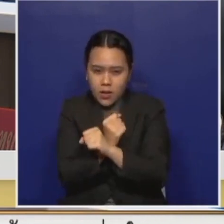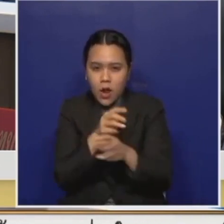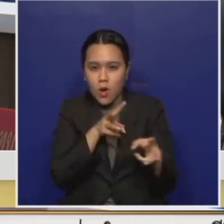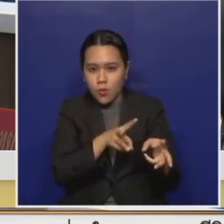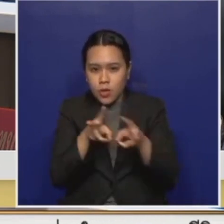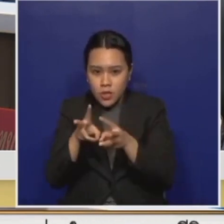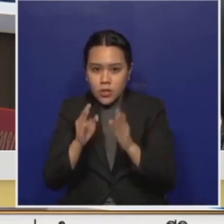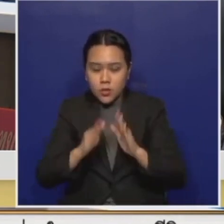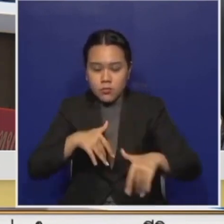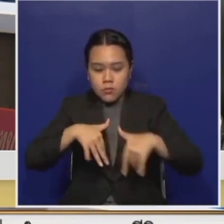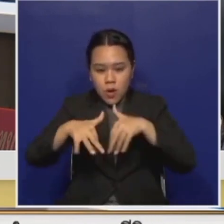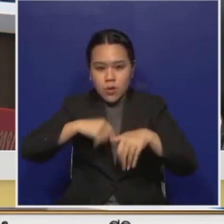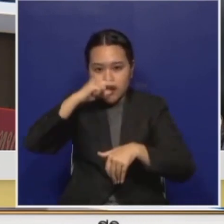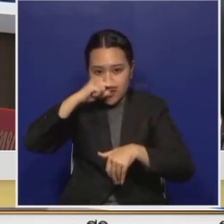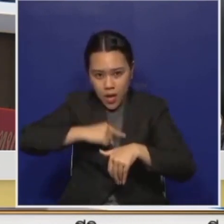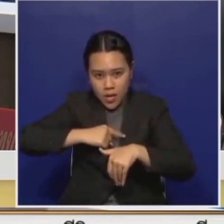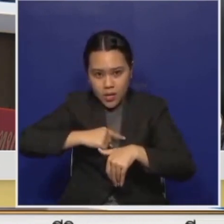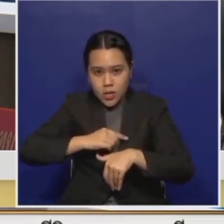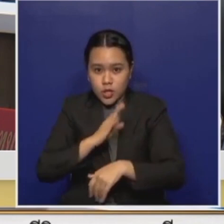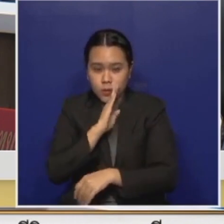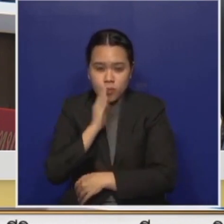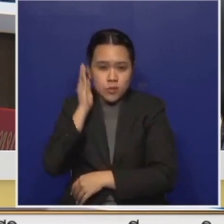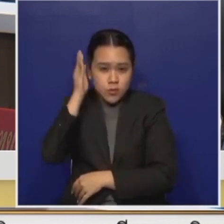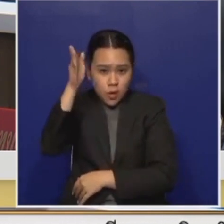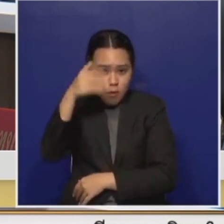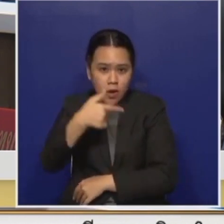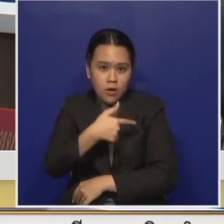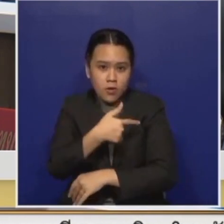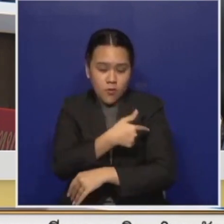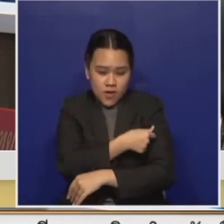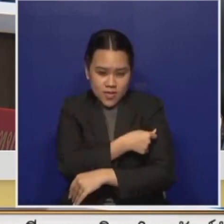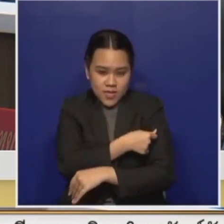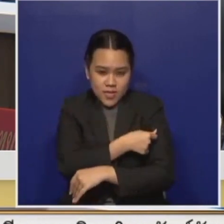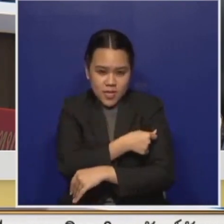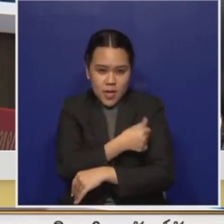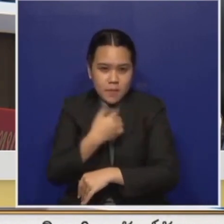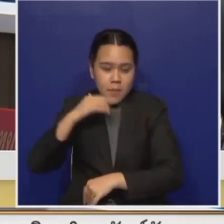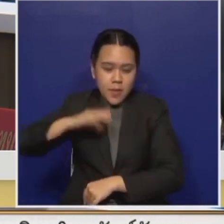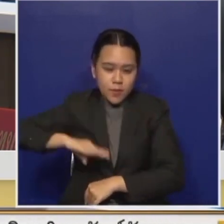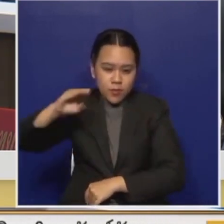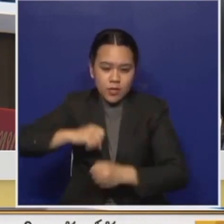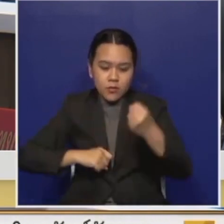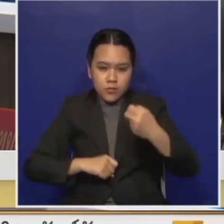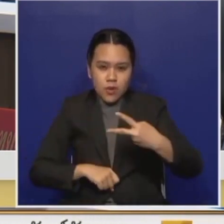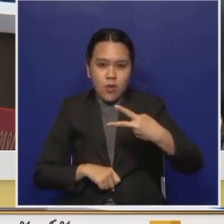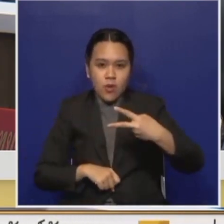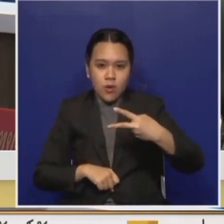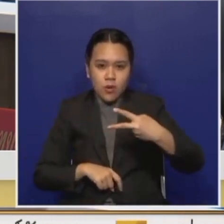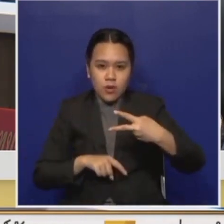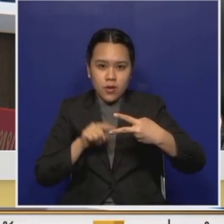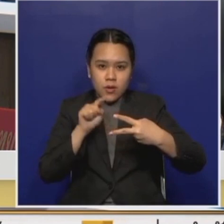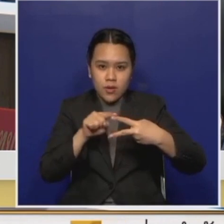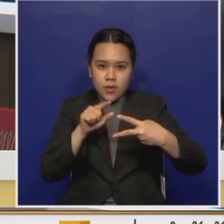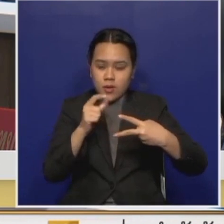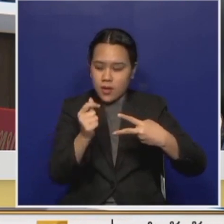ทางรอดพี่นประชชนคนไยต่ไปสามารจะฉีดวัษนได้ 2 ยี่ห้อเองนะคร พ จาก AstraZeneca